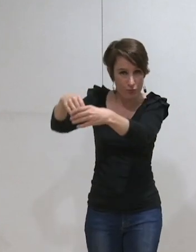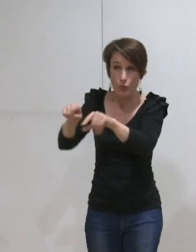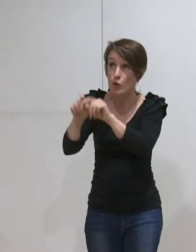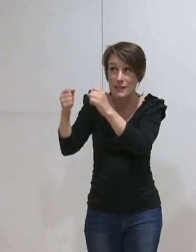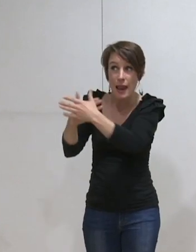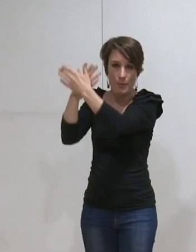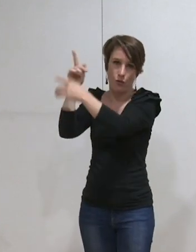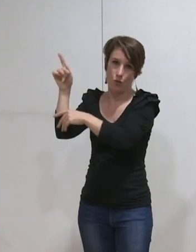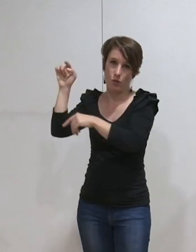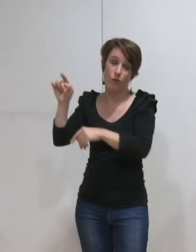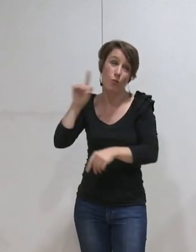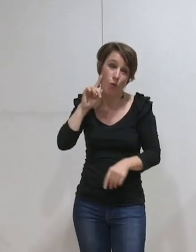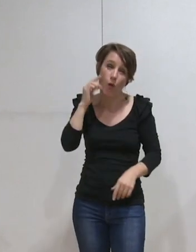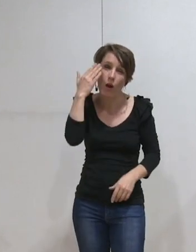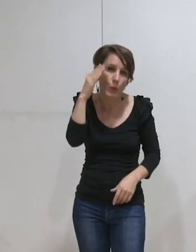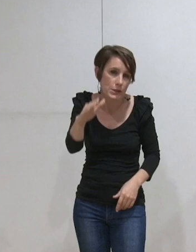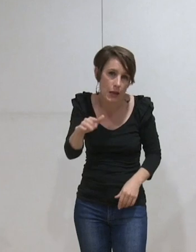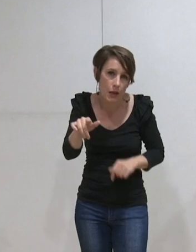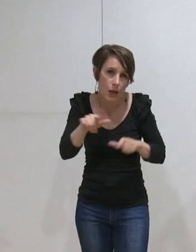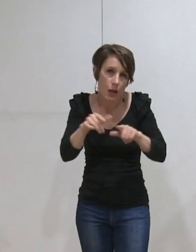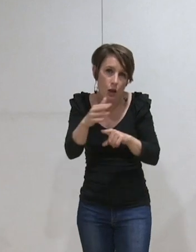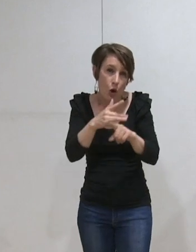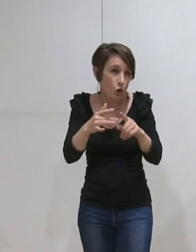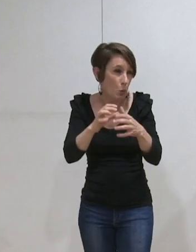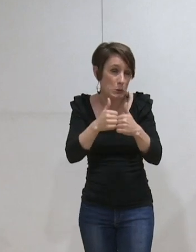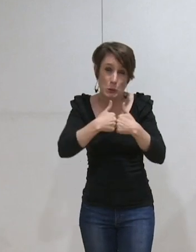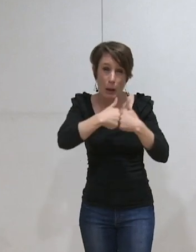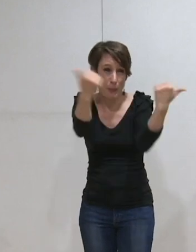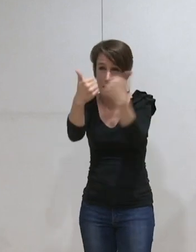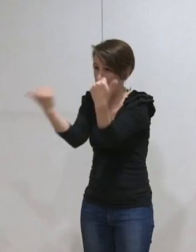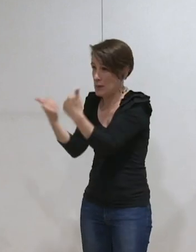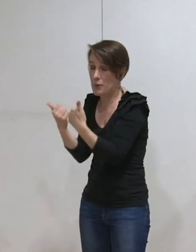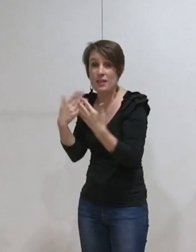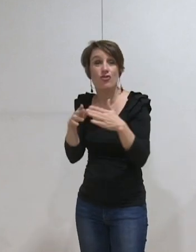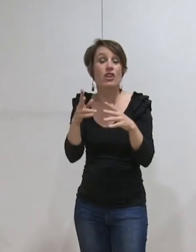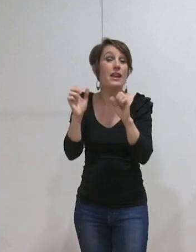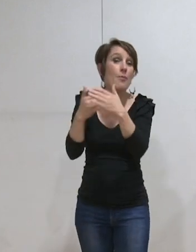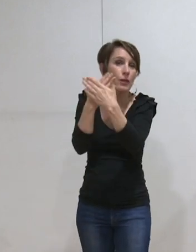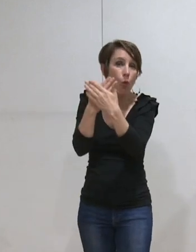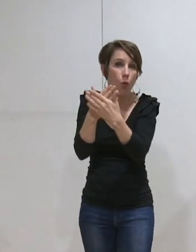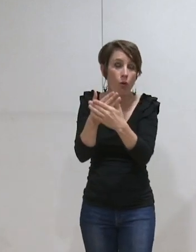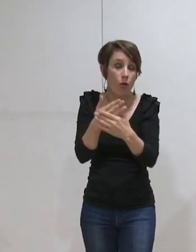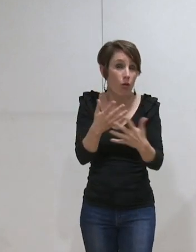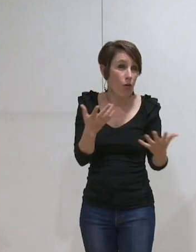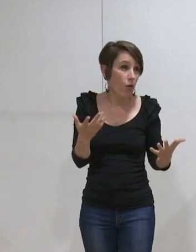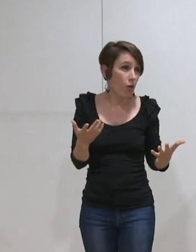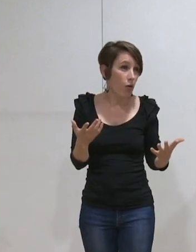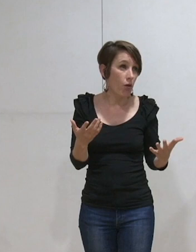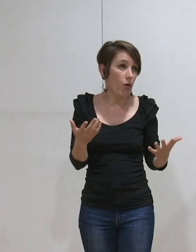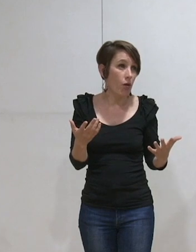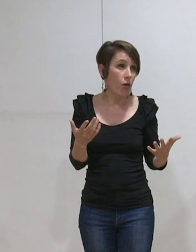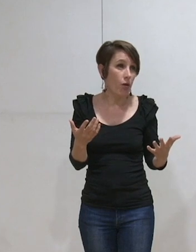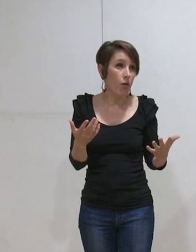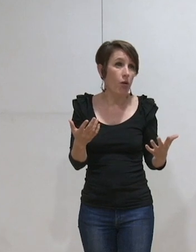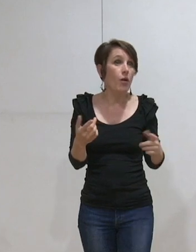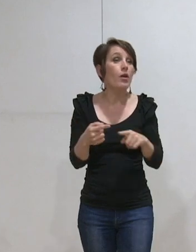une disparité dans le l'offre de logement social extrêmement forte dans la la dans la métropole et que ce défi qui a été entamé dans